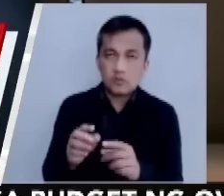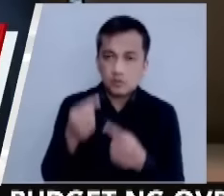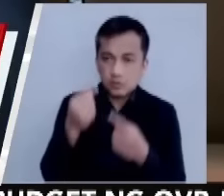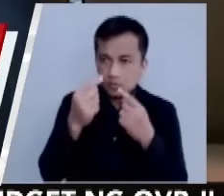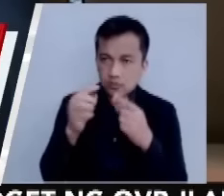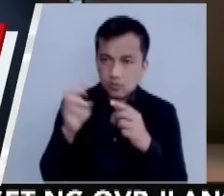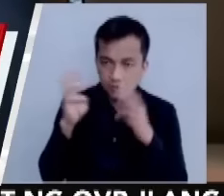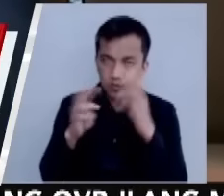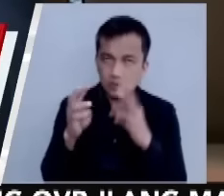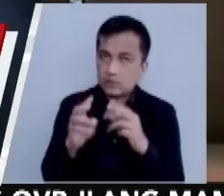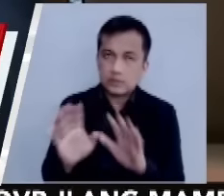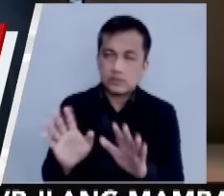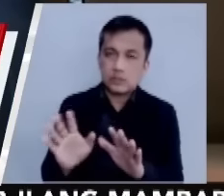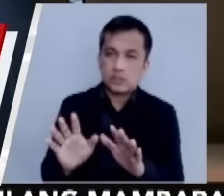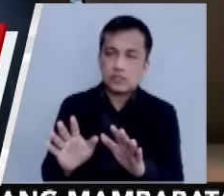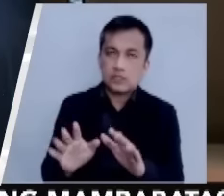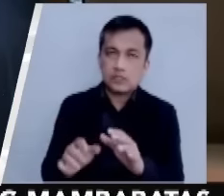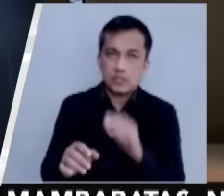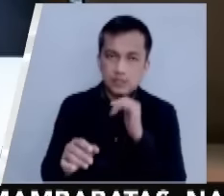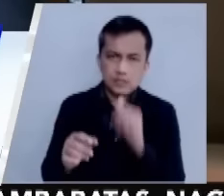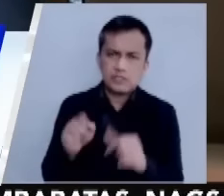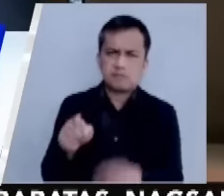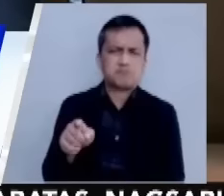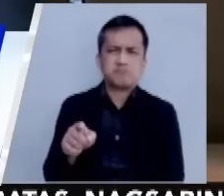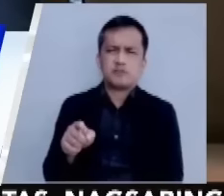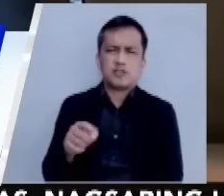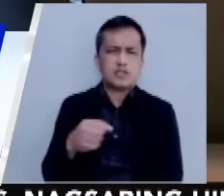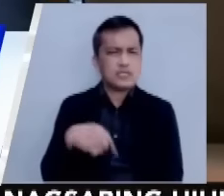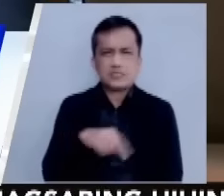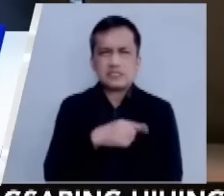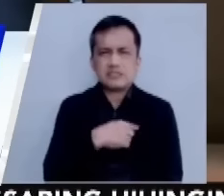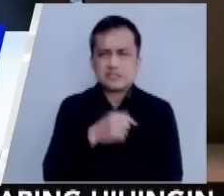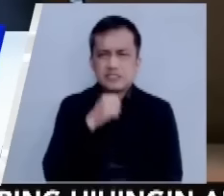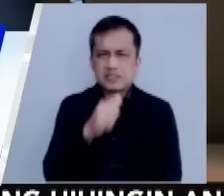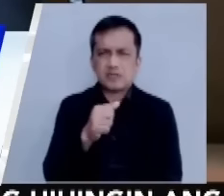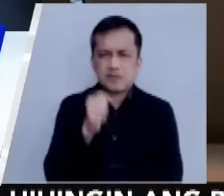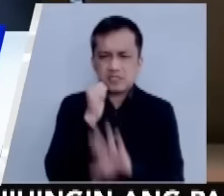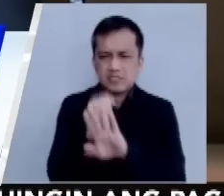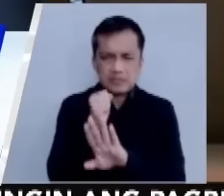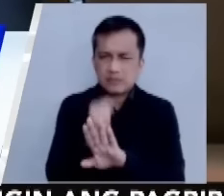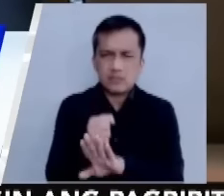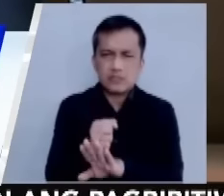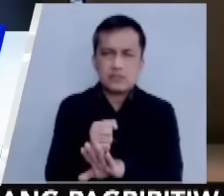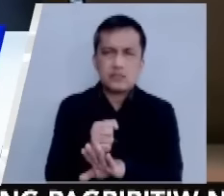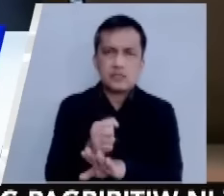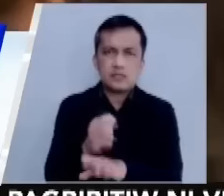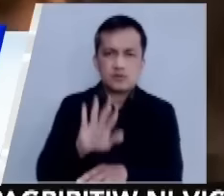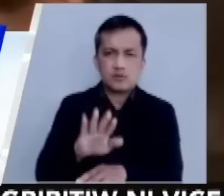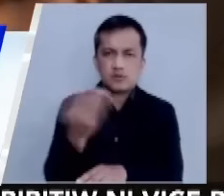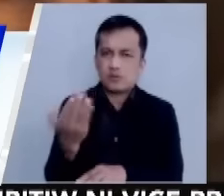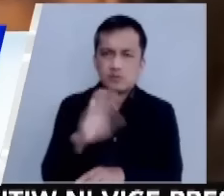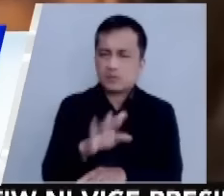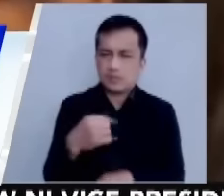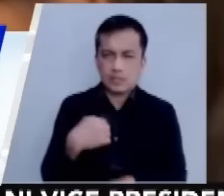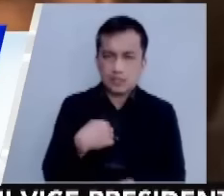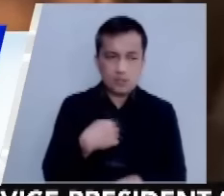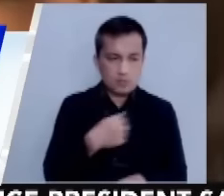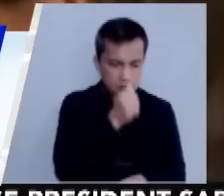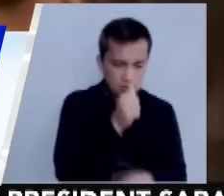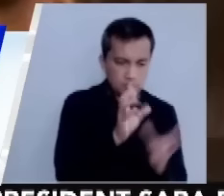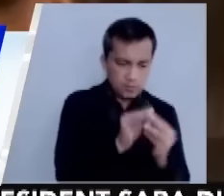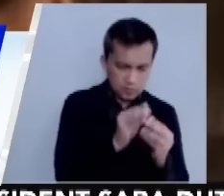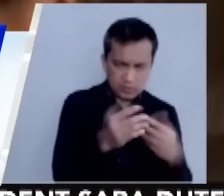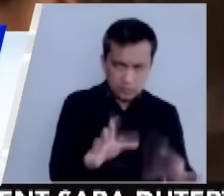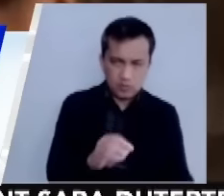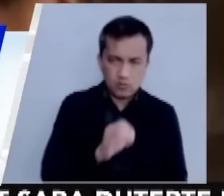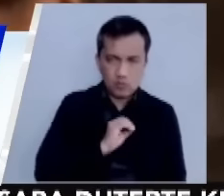Hindi ka namin dito, hindi kami mga traidor. Kung ano na pag-usapan doon sa loob, sa amin lang yan. Pumayag na rin si Go,